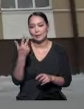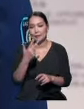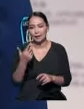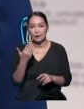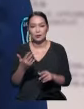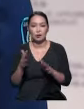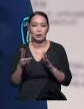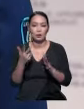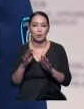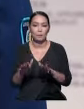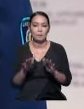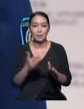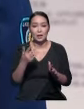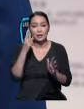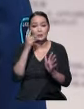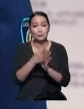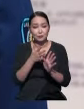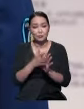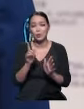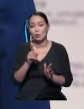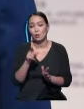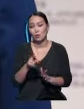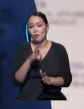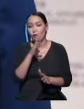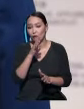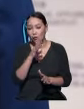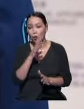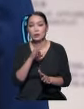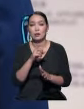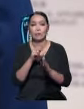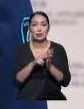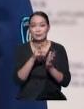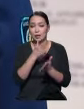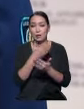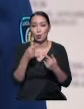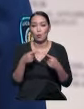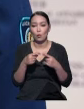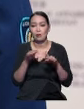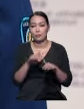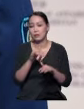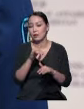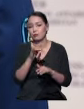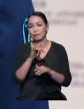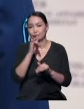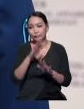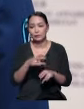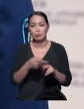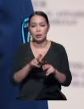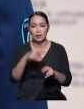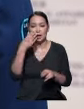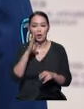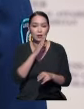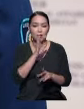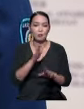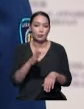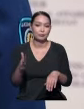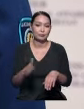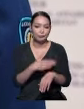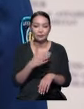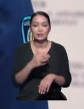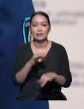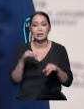штраф. Учитывая, что они не достигли возраста уголовной ответственности, их родители привлечены к административной ответственности за